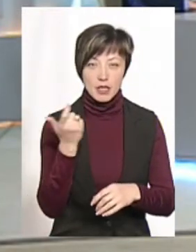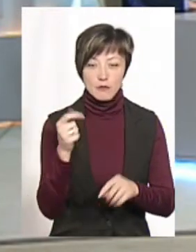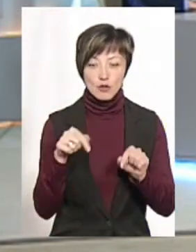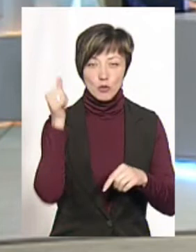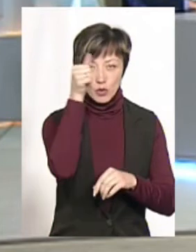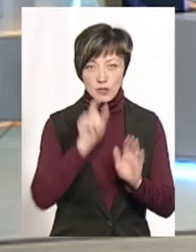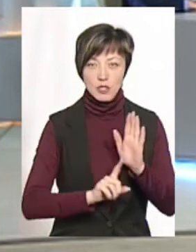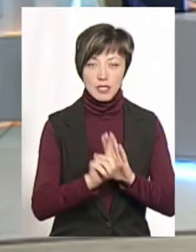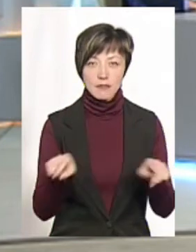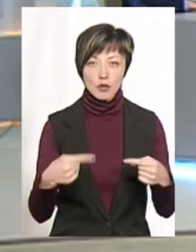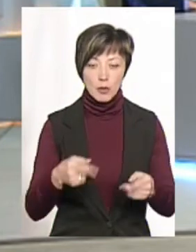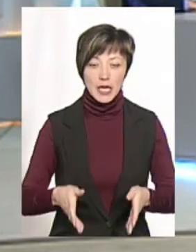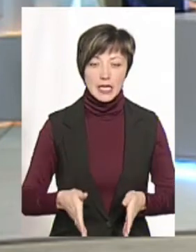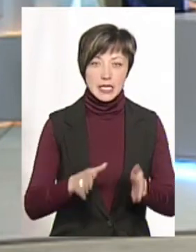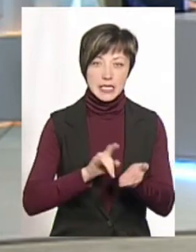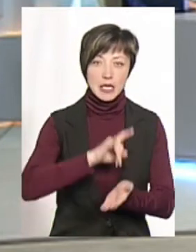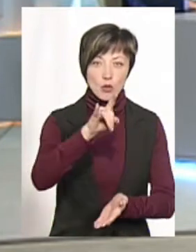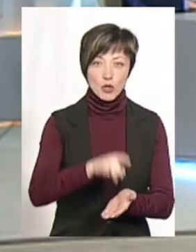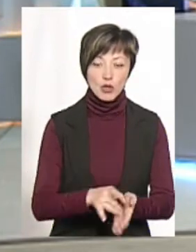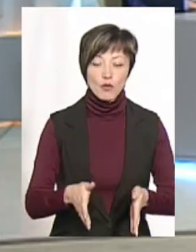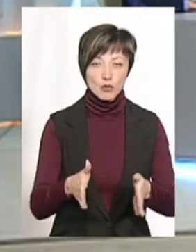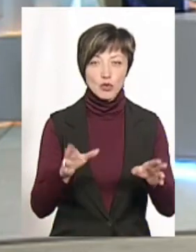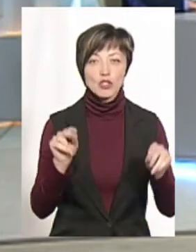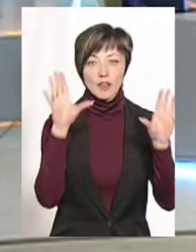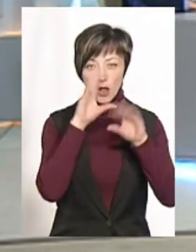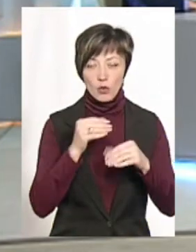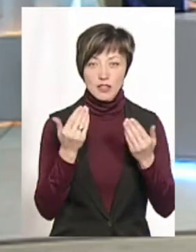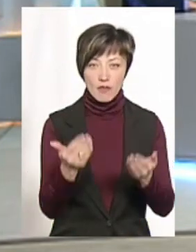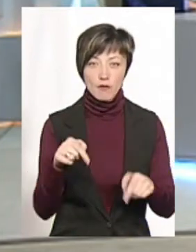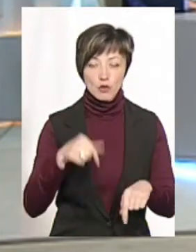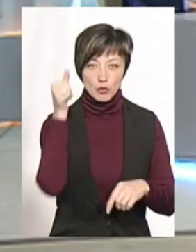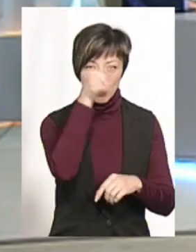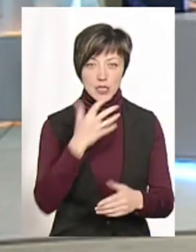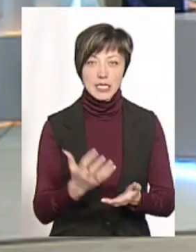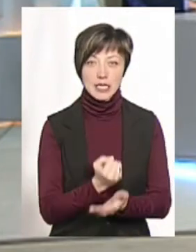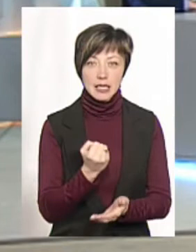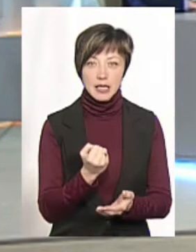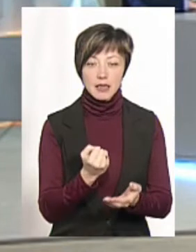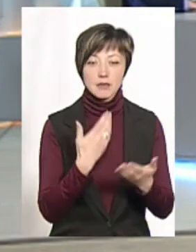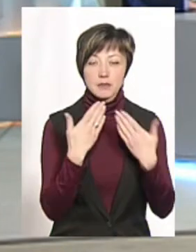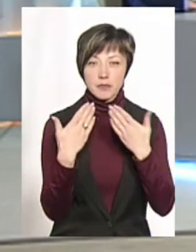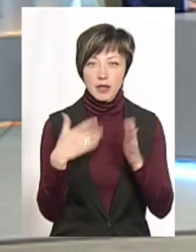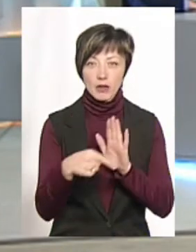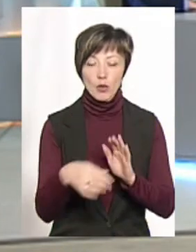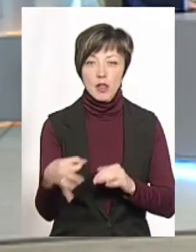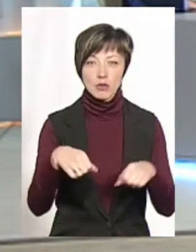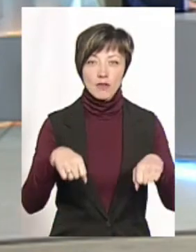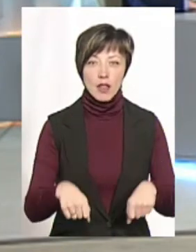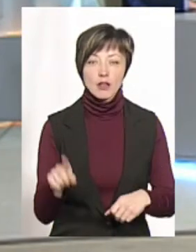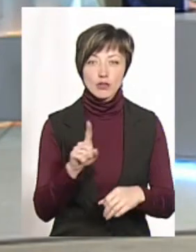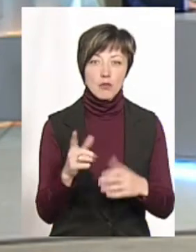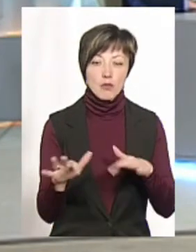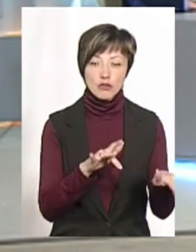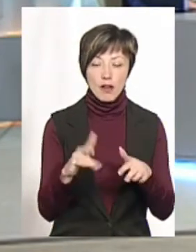в цьому році вже взялись відновлювати злітно-посадкову смугу. Чи вдалося вам в цьому році знайти точки дотику з обласною владою для того,